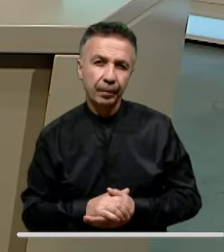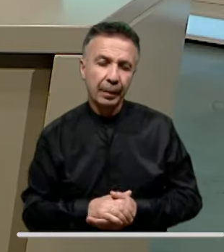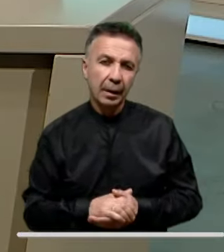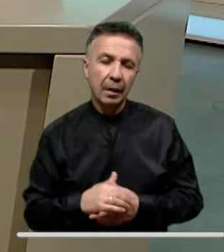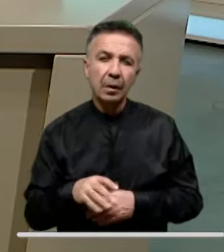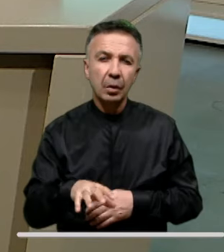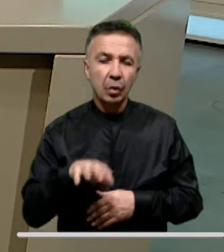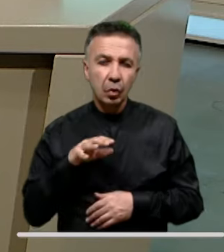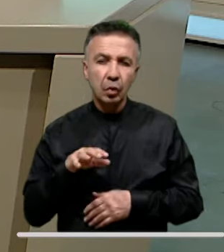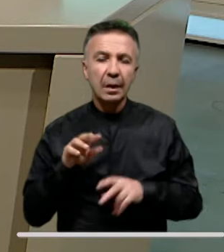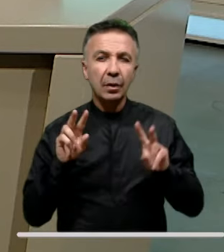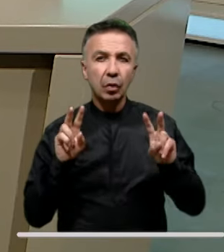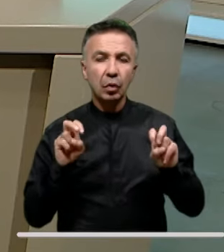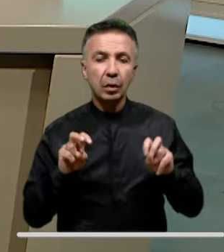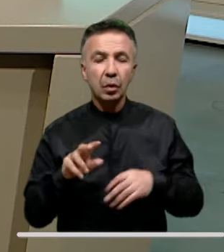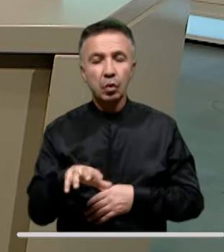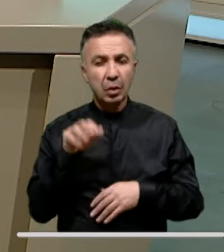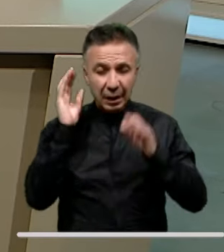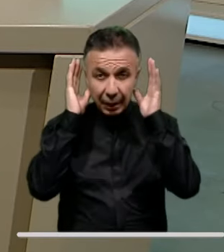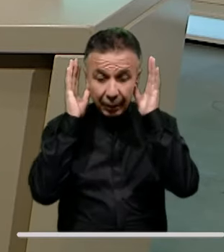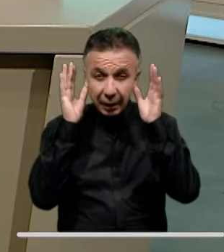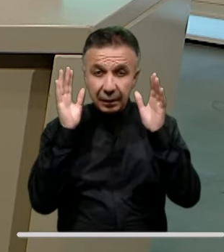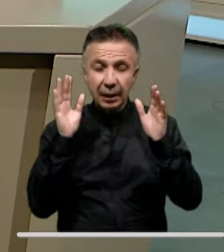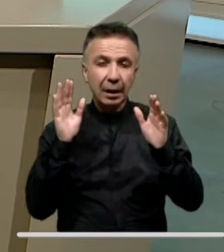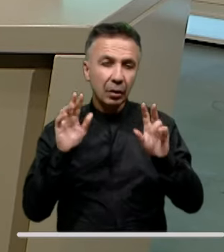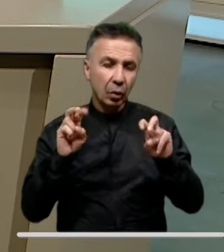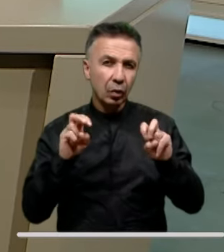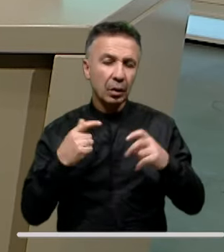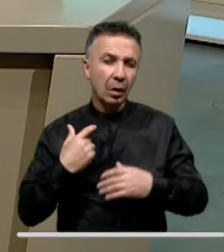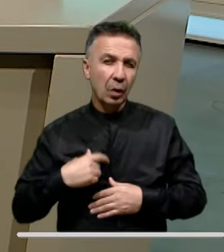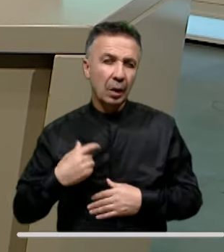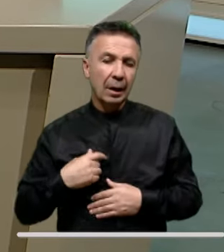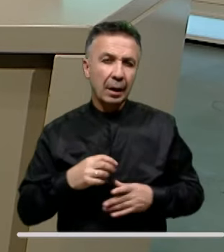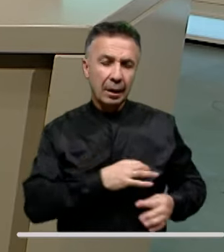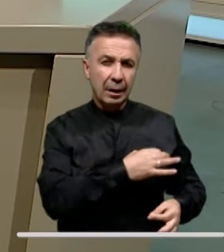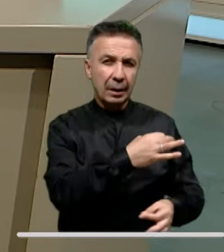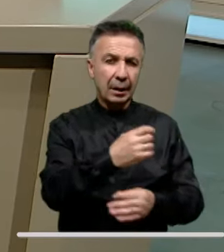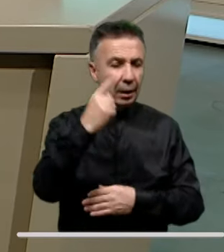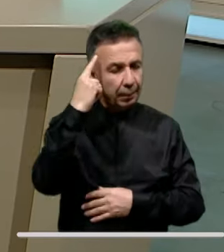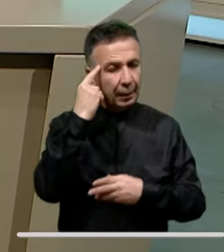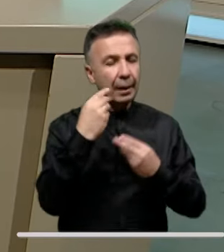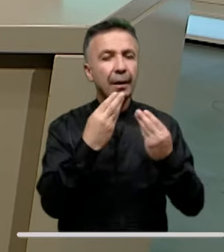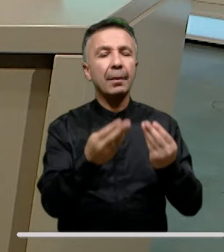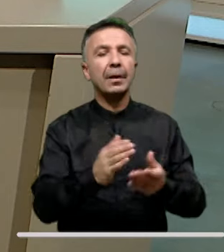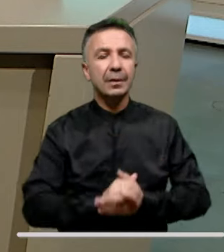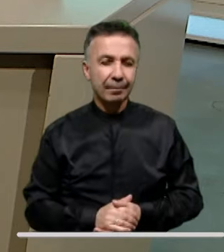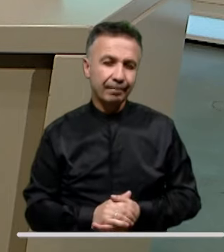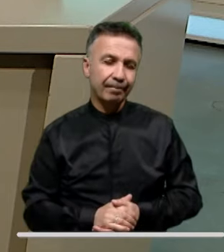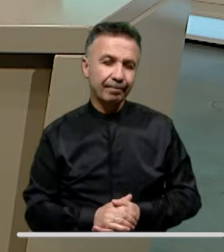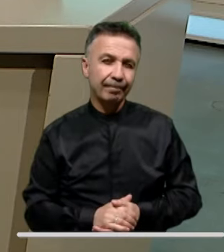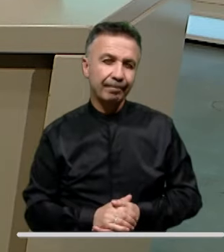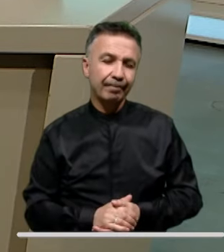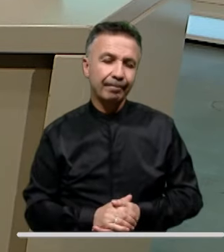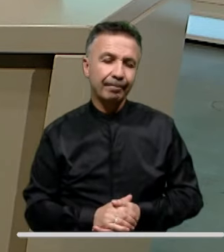Sünnet konusunda, sünnet namazlar konusunda özellikle insanlarımızın bilgilendirilmesi,